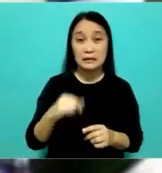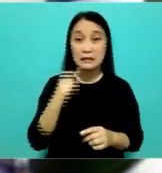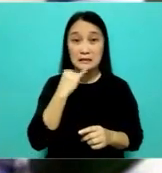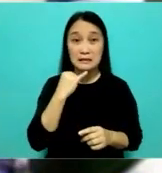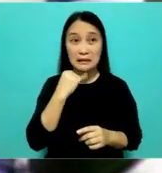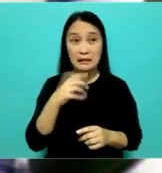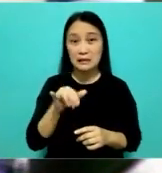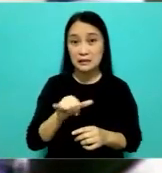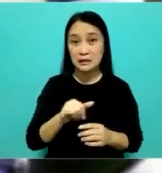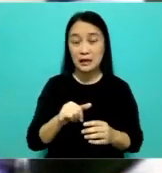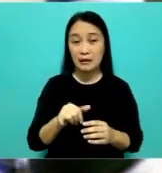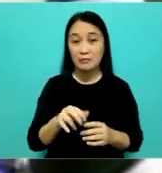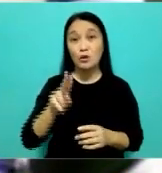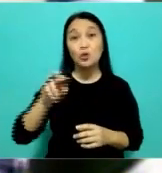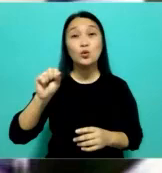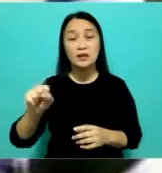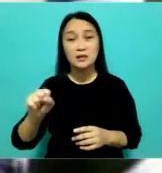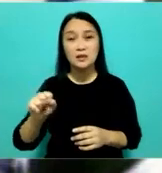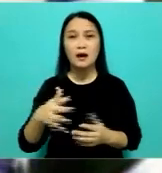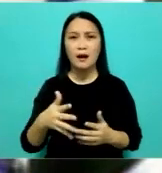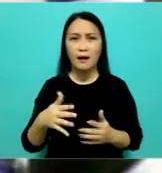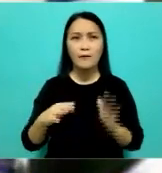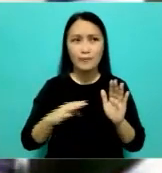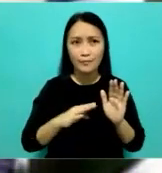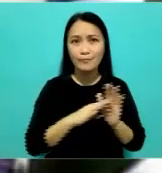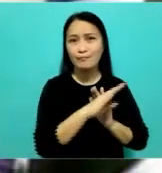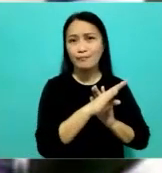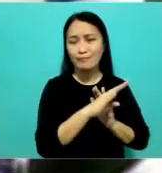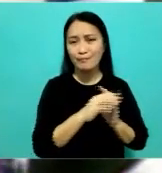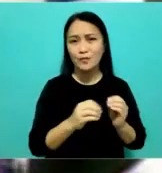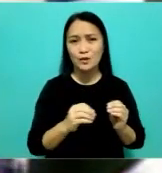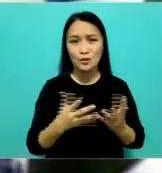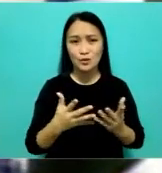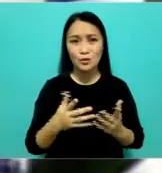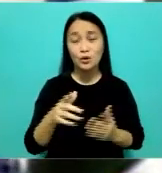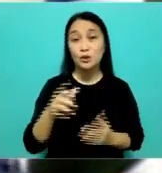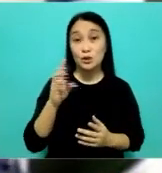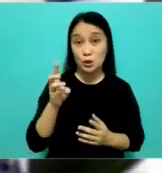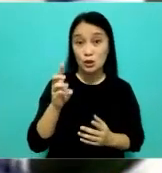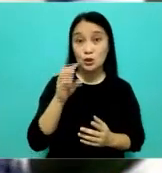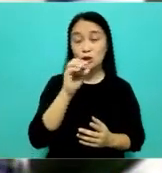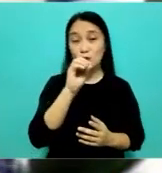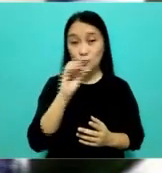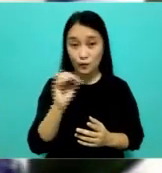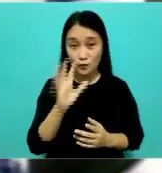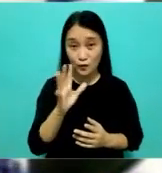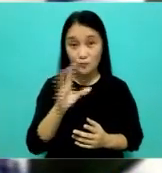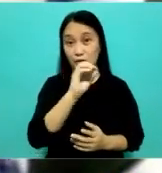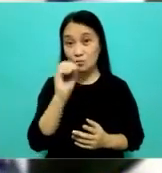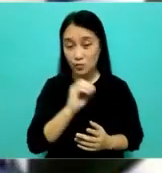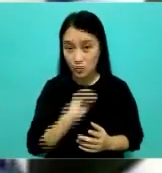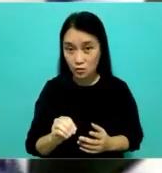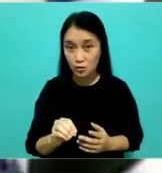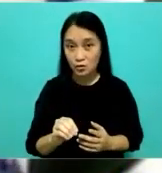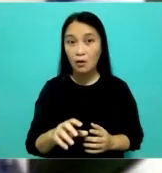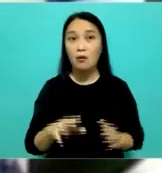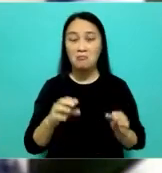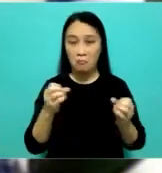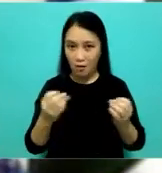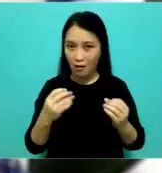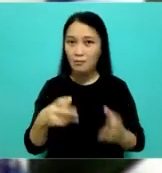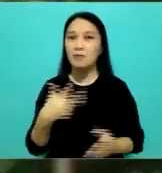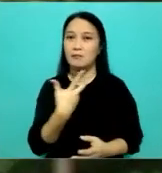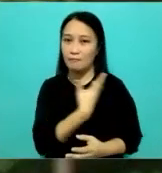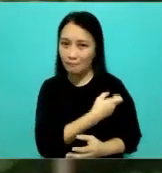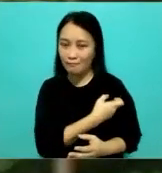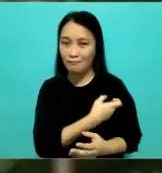napakataas ng hesitancy nila na more or less 60% to 50% ang kanilang hesitancy. Ngayon tumaas ang kanilang vaccination because talagang minandato